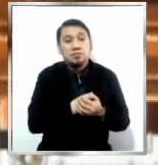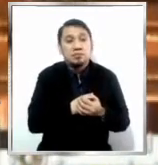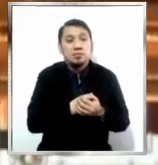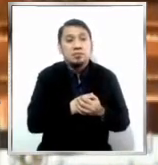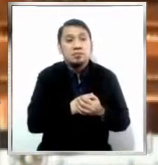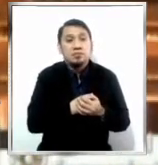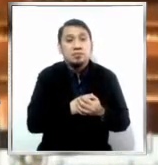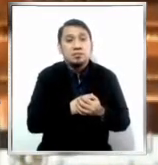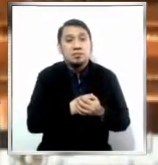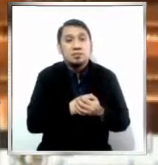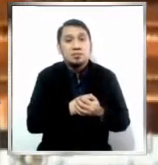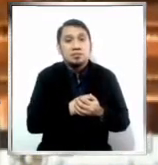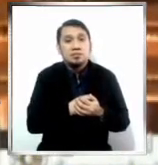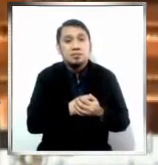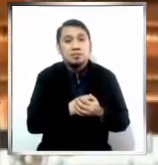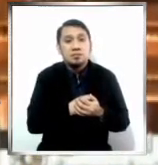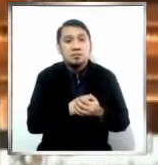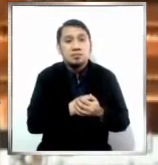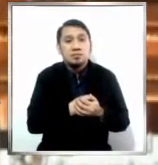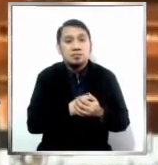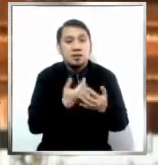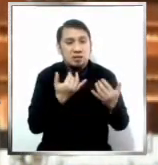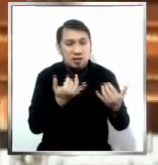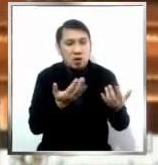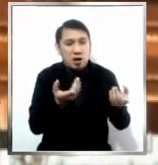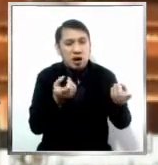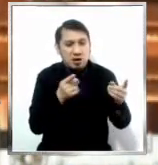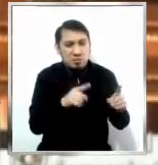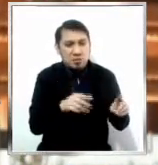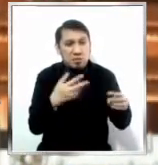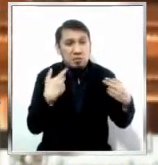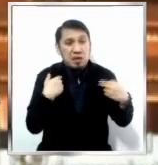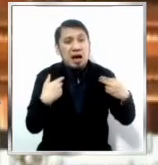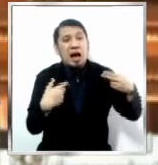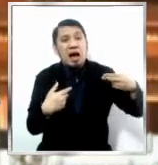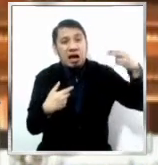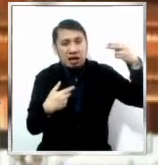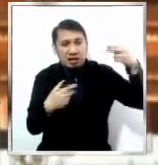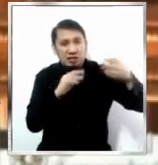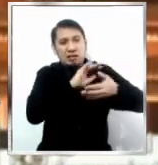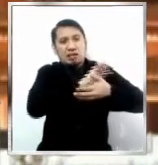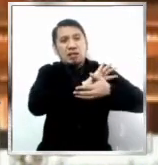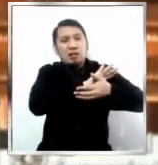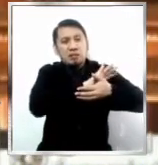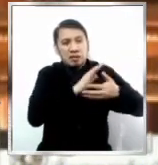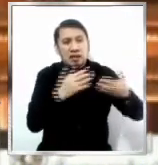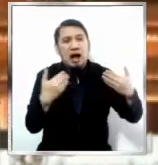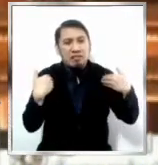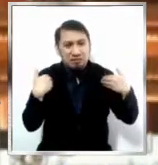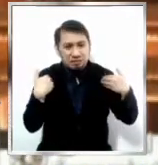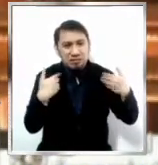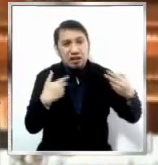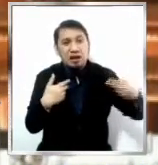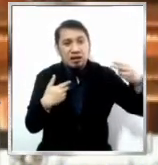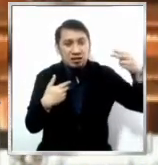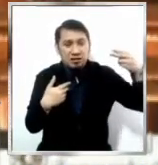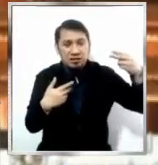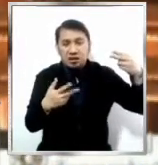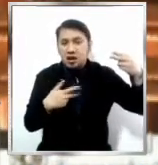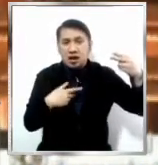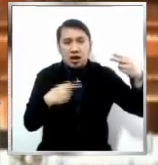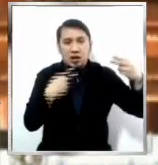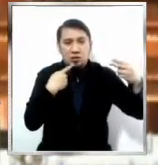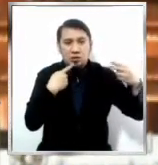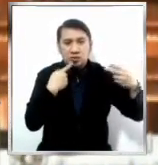a high rate of contamination. Hanggang ngayon, mataas. Hindi ko lang sabihin, ayaw ko mag-insulto ng